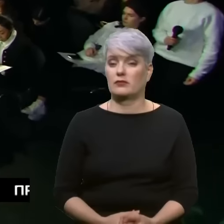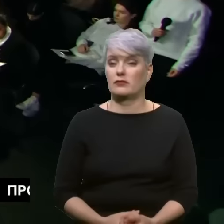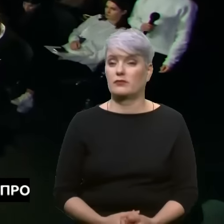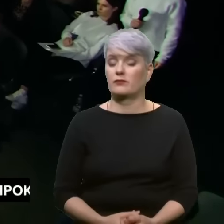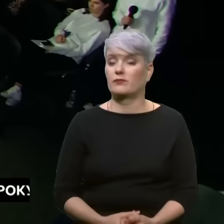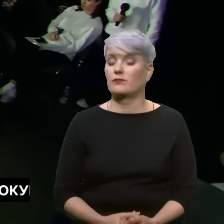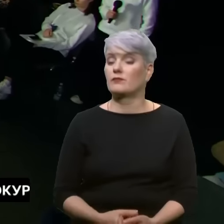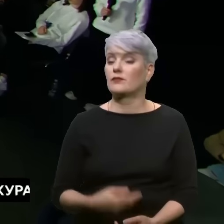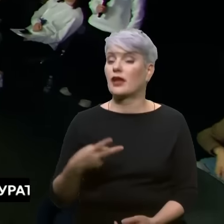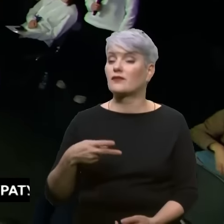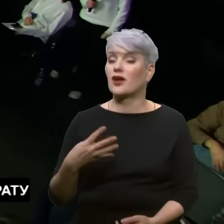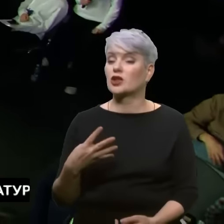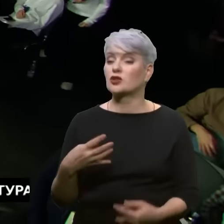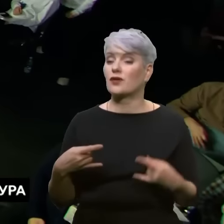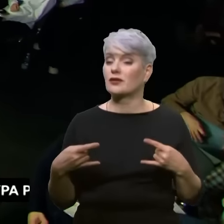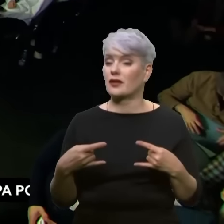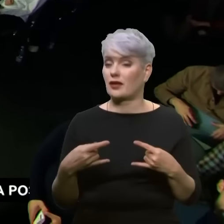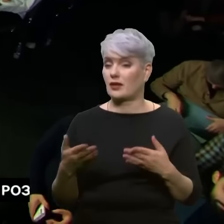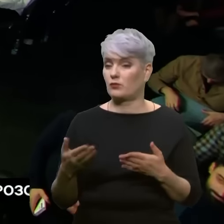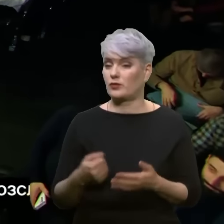дружиною. 24 канал, будь ласка.